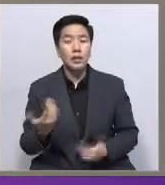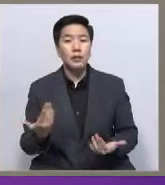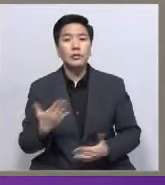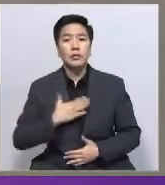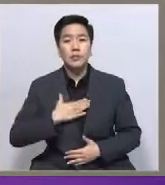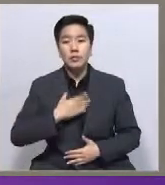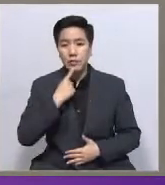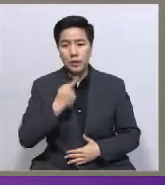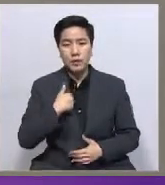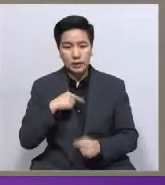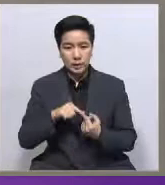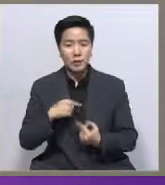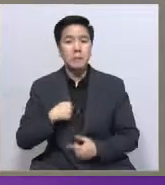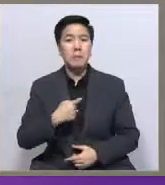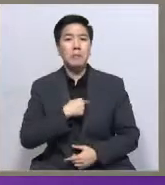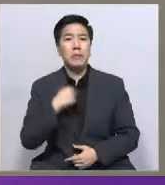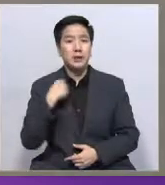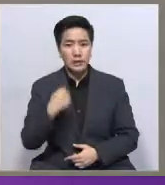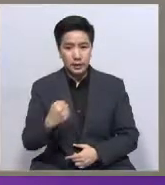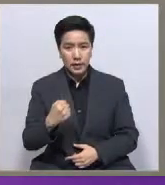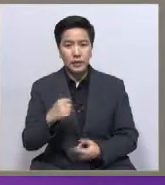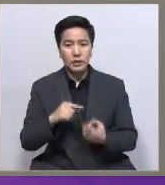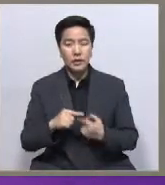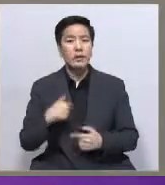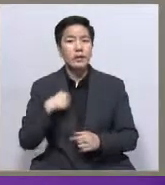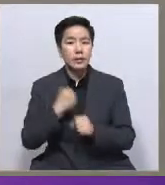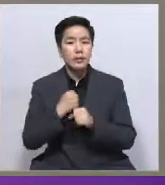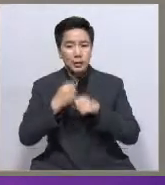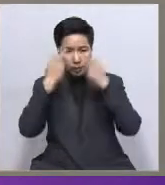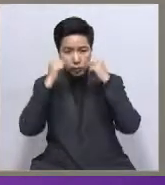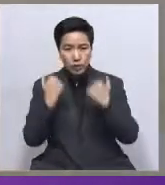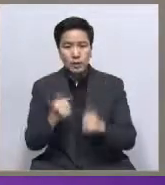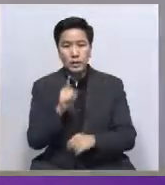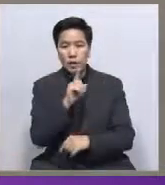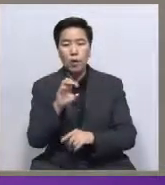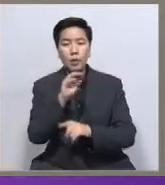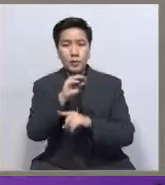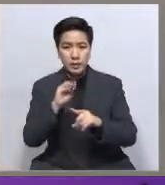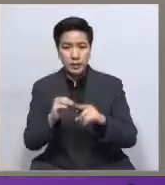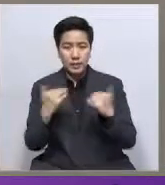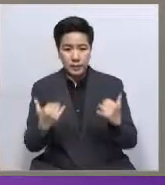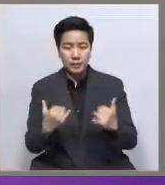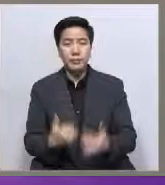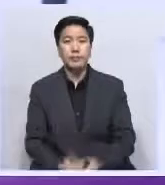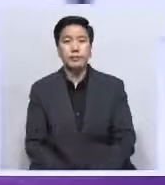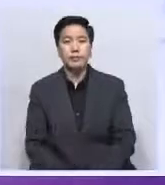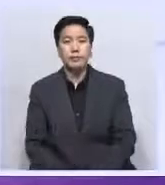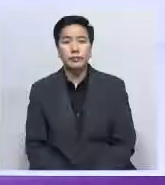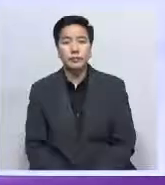ยืนยันว่าผมยังให้ความมั่นใจกับท่านนายกอย่าง 100% นะครับ